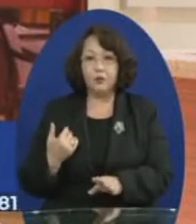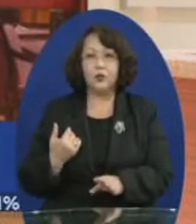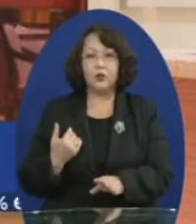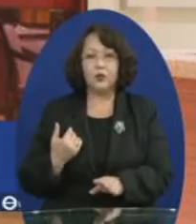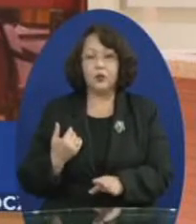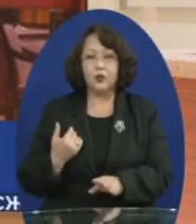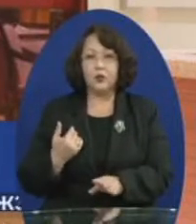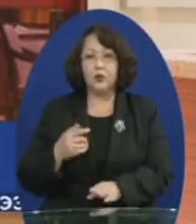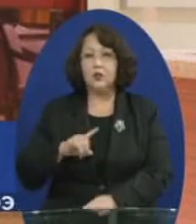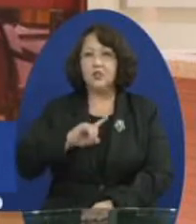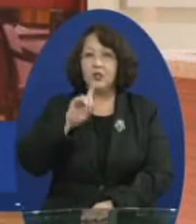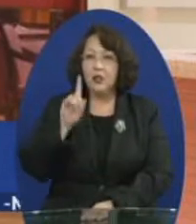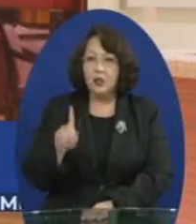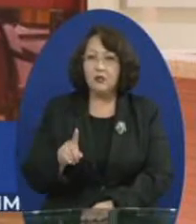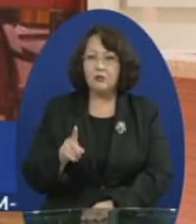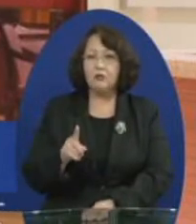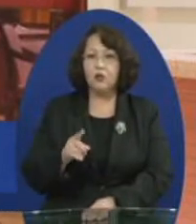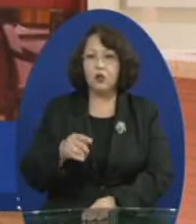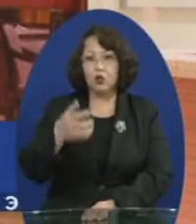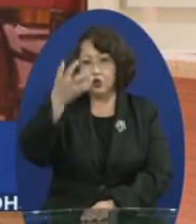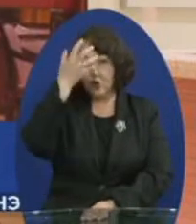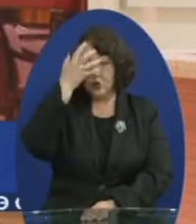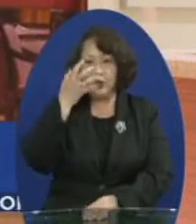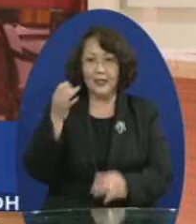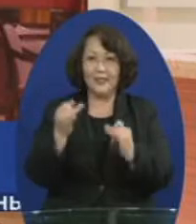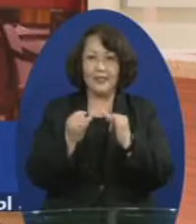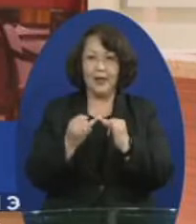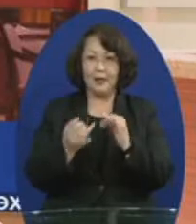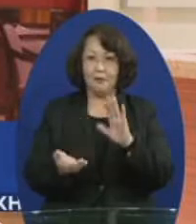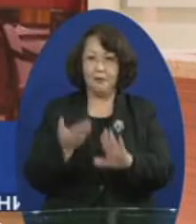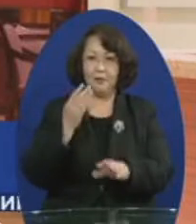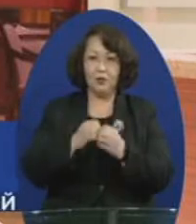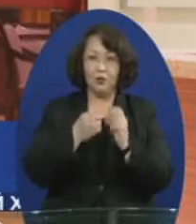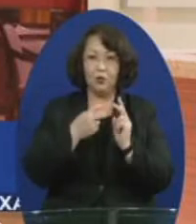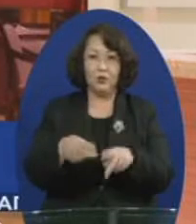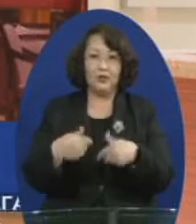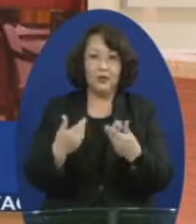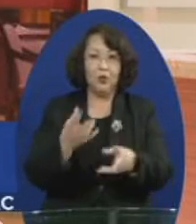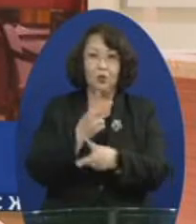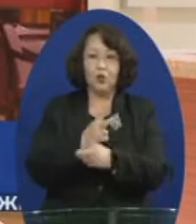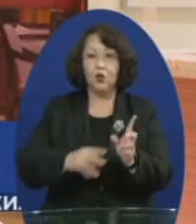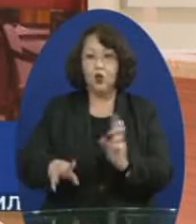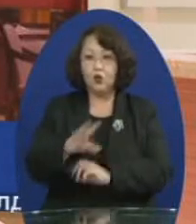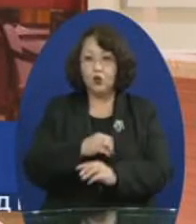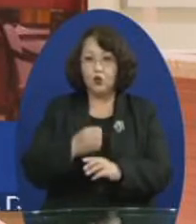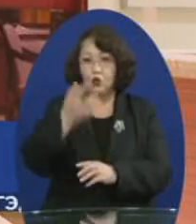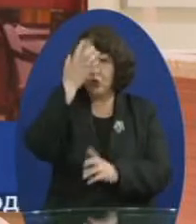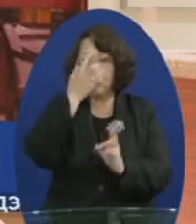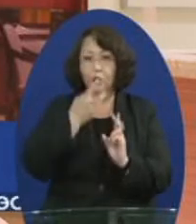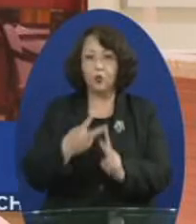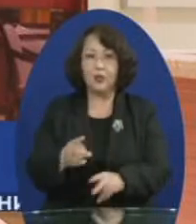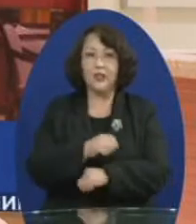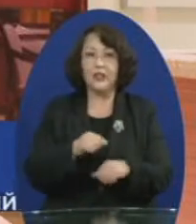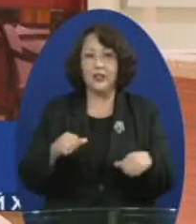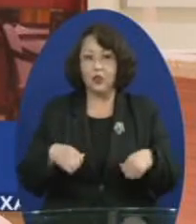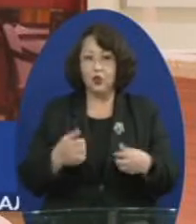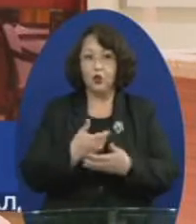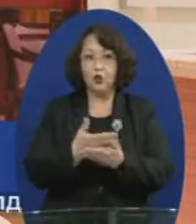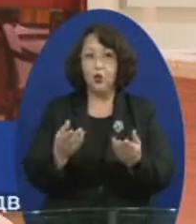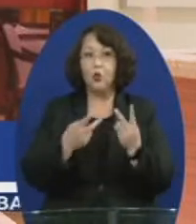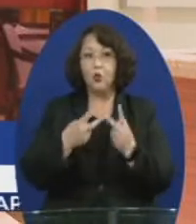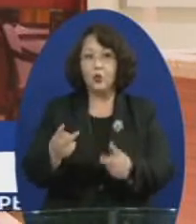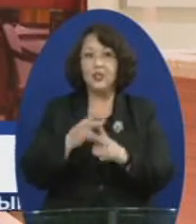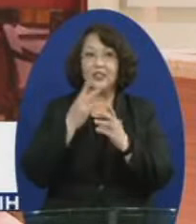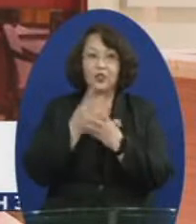одоо энэ ирсэн айлчлалынхаа үеэр төрийн захим шилжилтийг хэрэгжүүлэх хэрэгцээ орчин болоод за энэ төрийн үйлчлэгээг иргэдэд төрийн